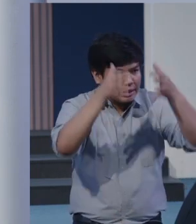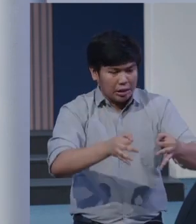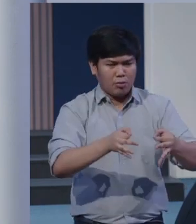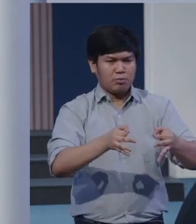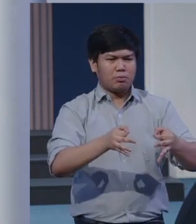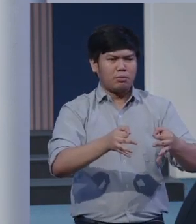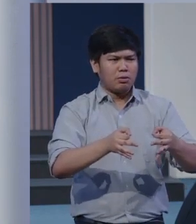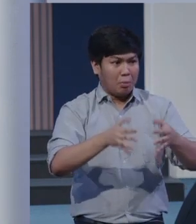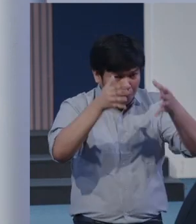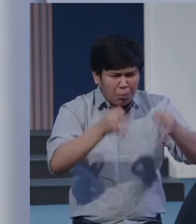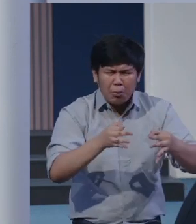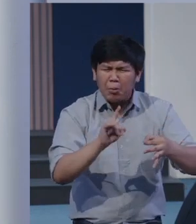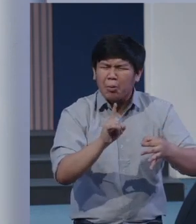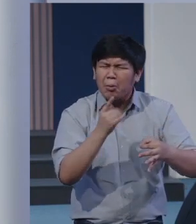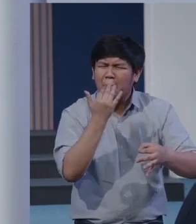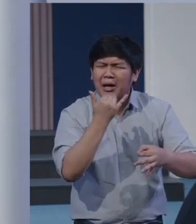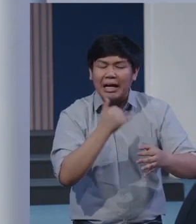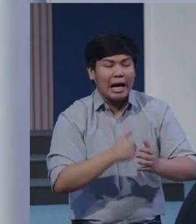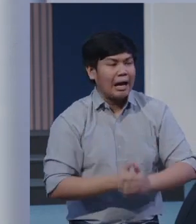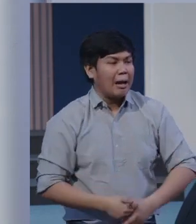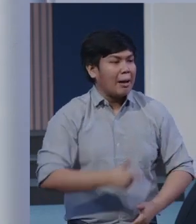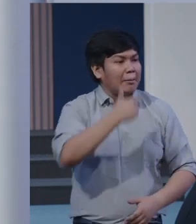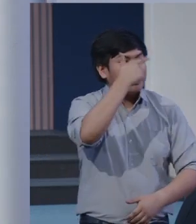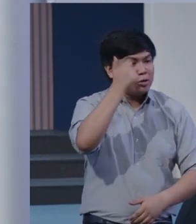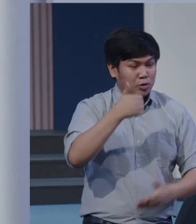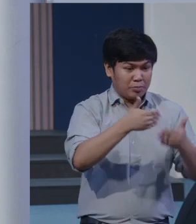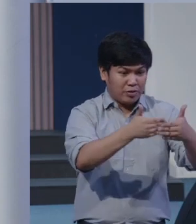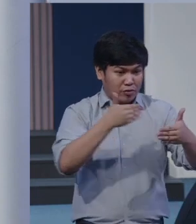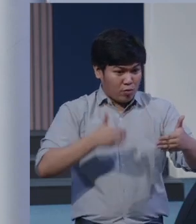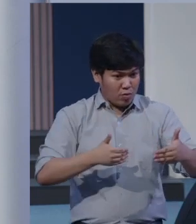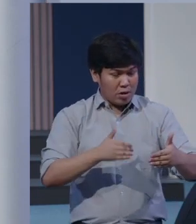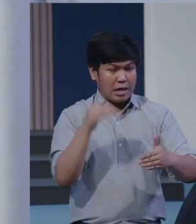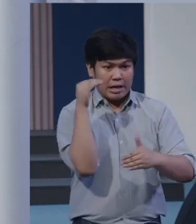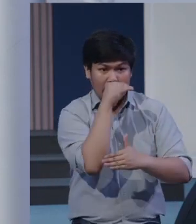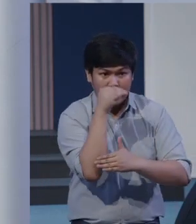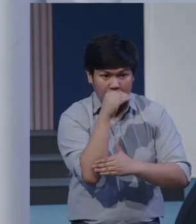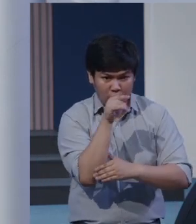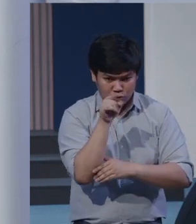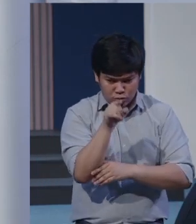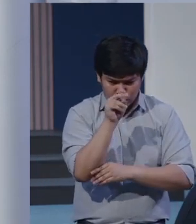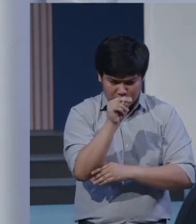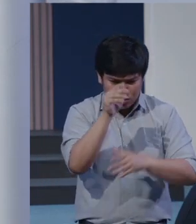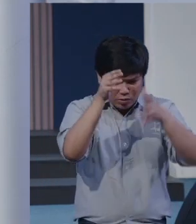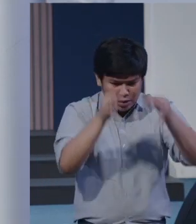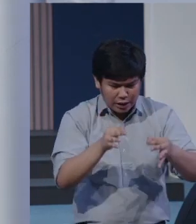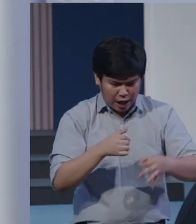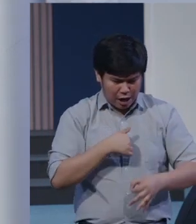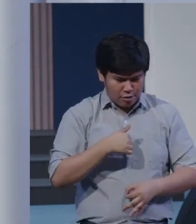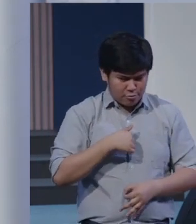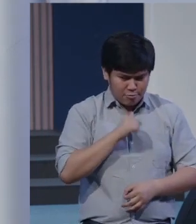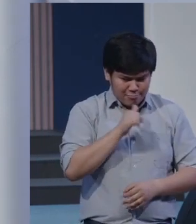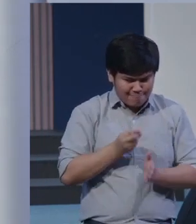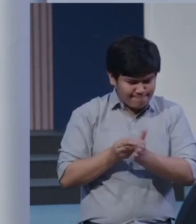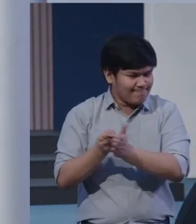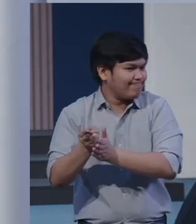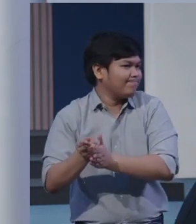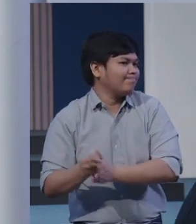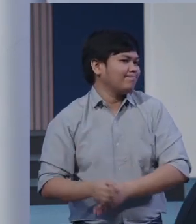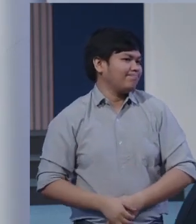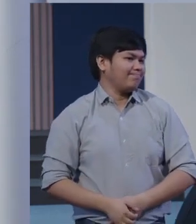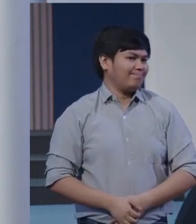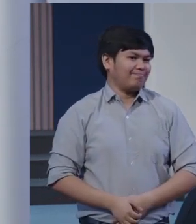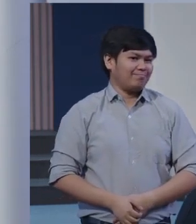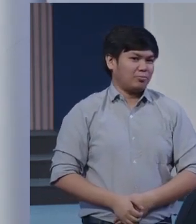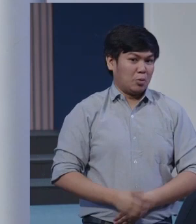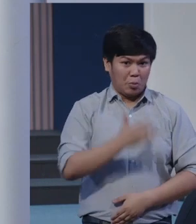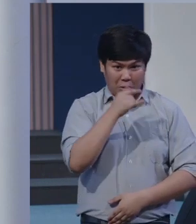yung sinasadya para ma- o malinlang yung kausap ninyo maive siya na wala